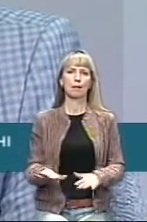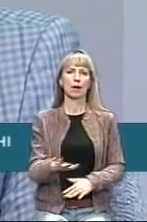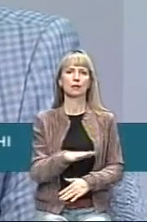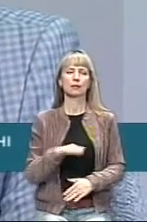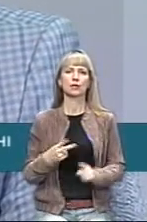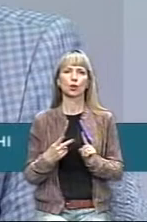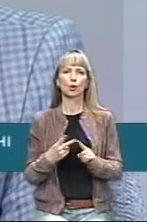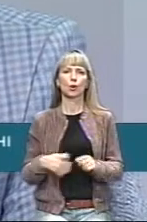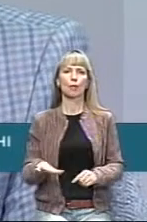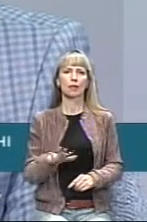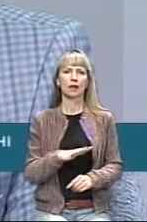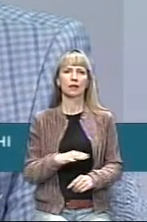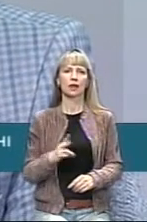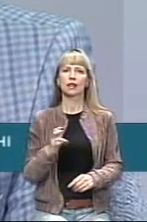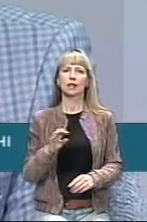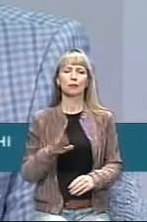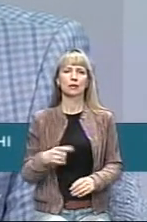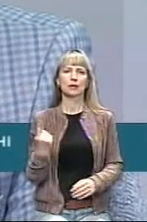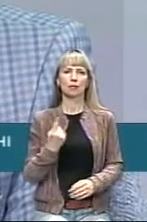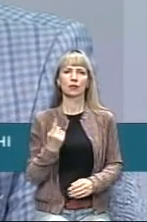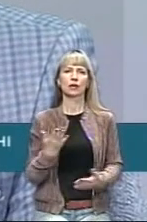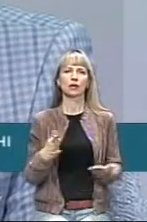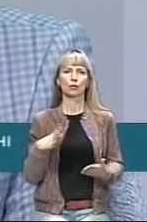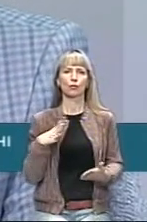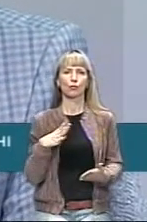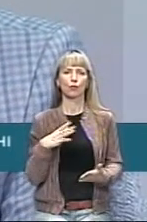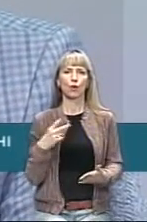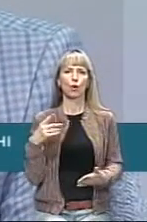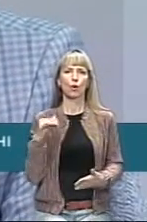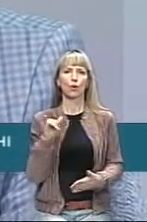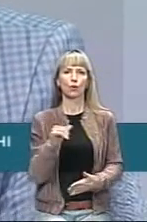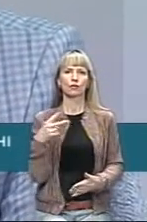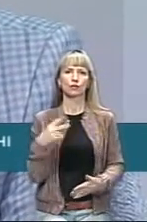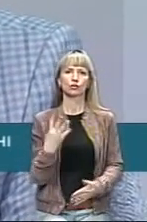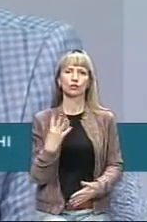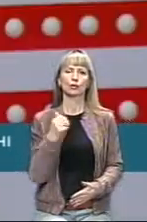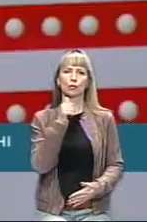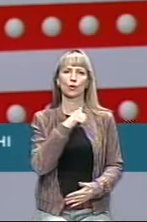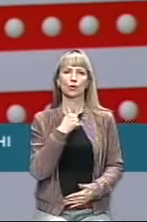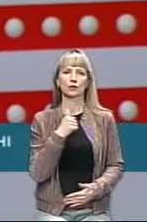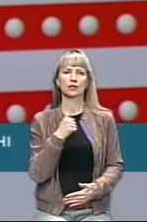другого Майдану, навіть не після першого, який відбувся у 2004 році.